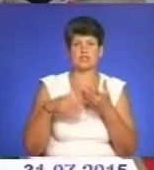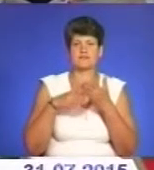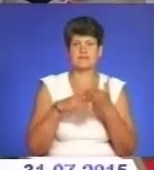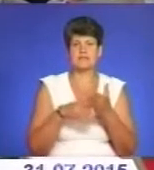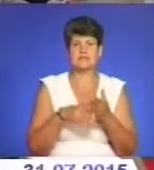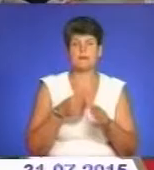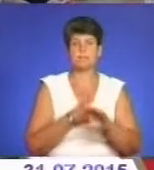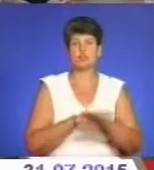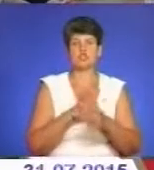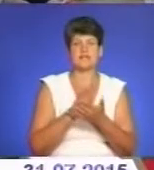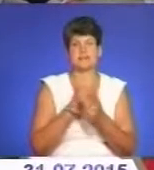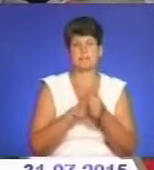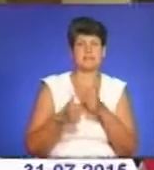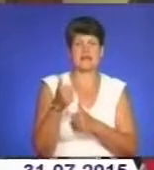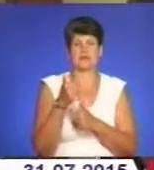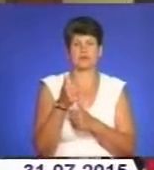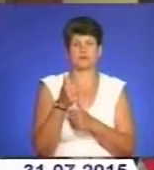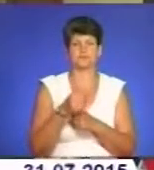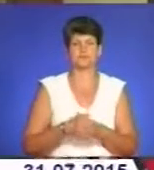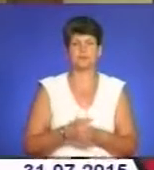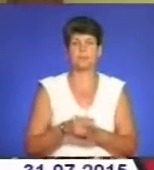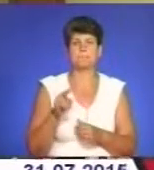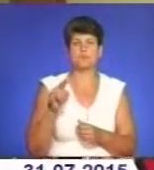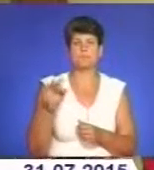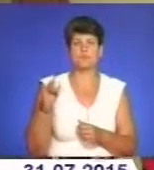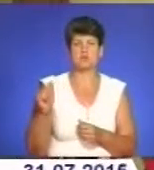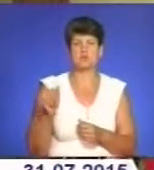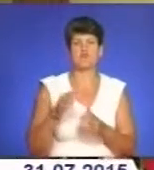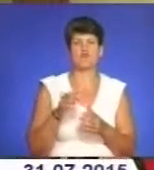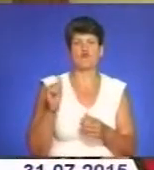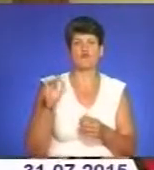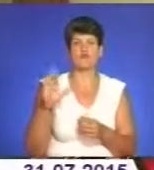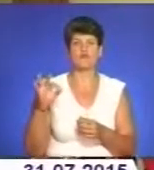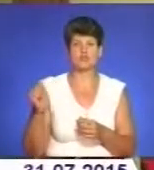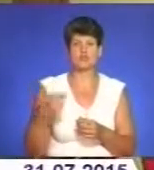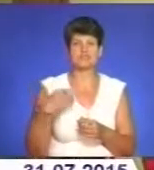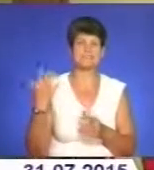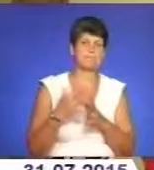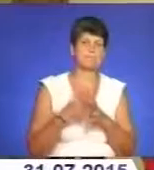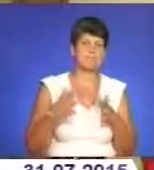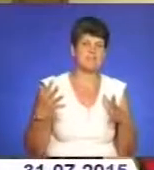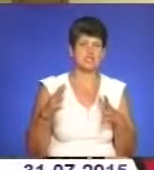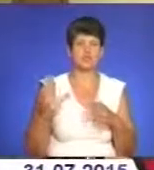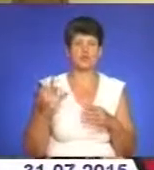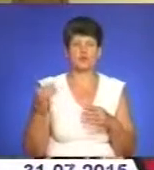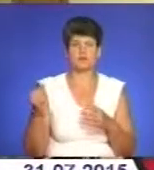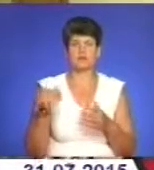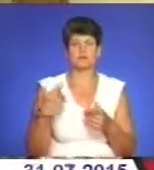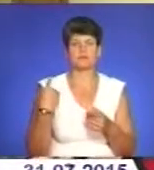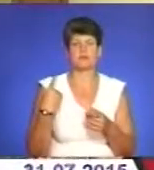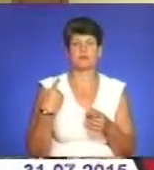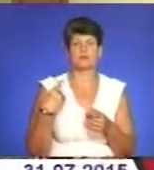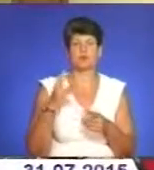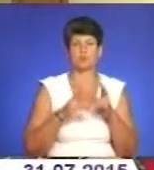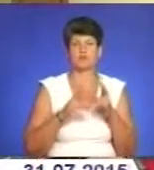Польща є лідером. Поморське воєводство – це одне з найбільших воєводств, промислових центрів Польщі, ви про це,